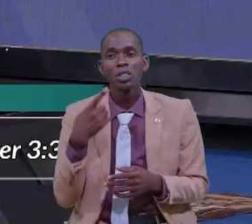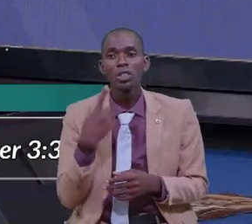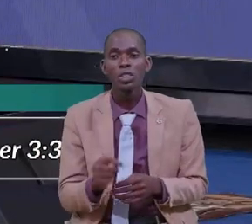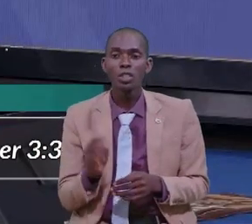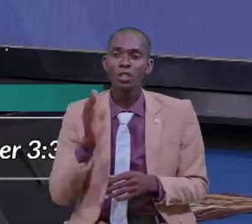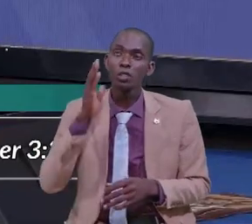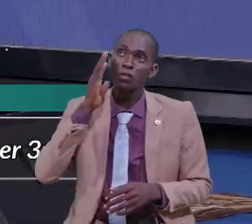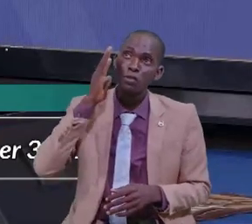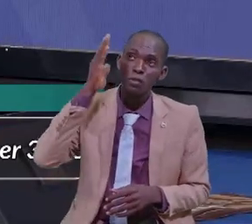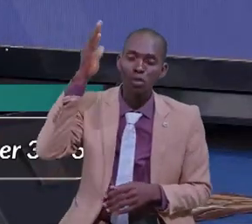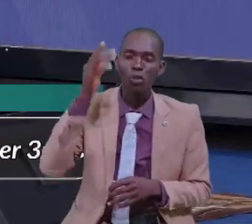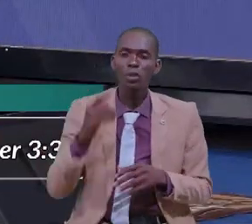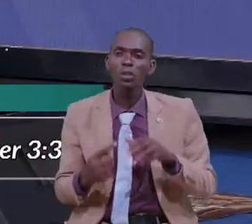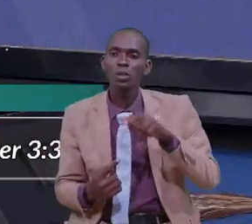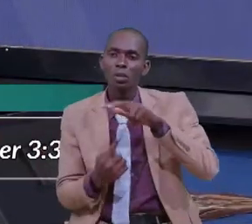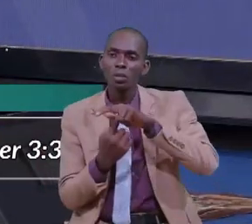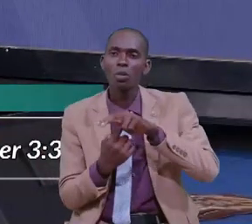pas.